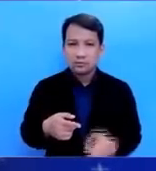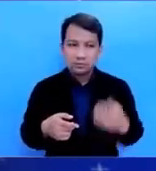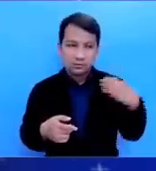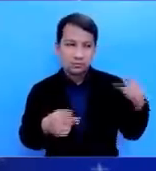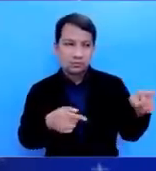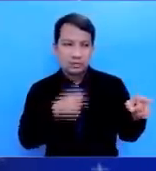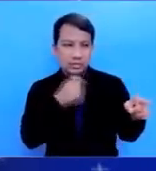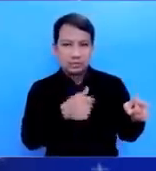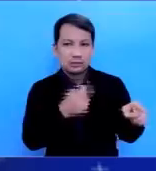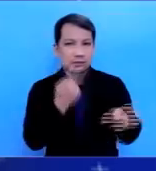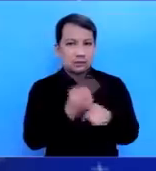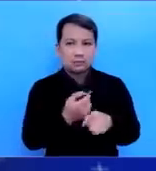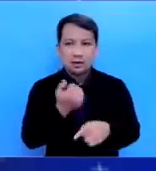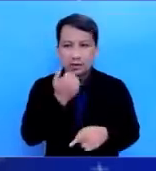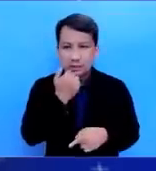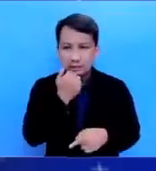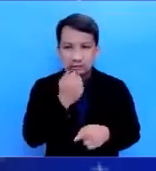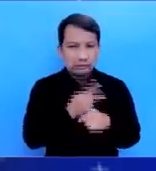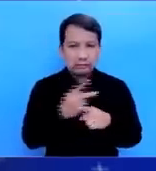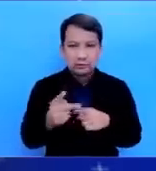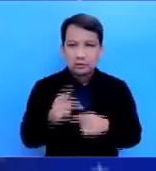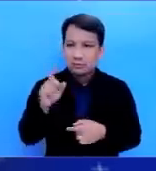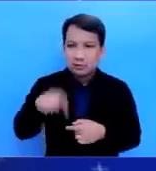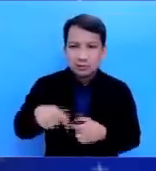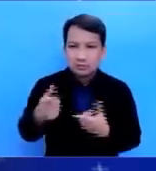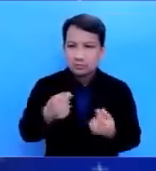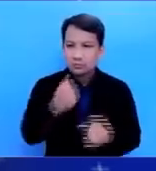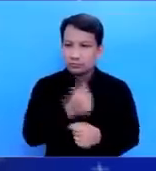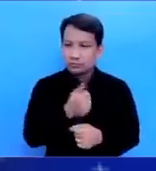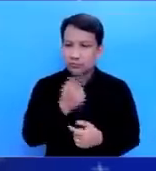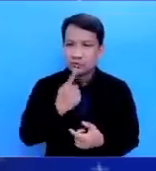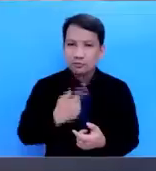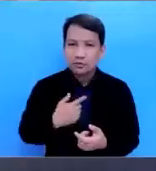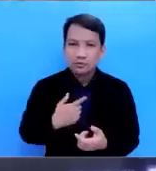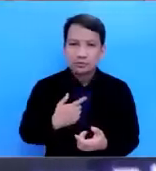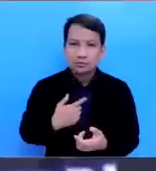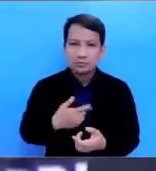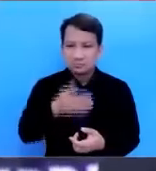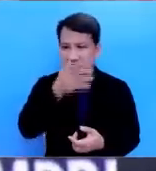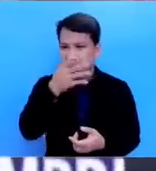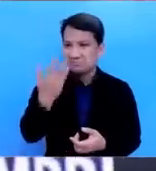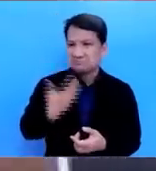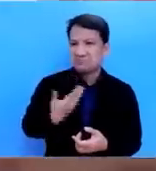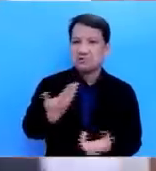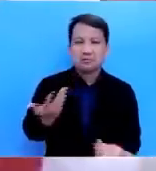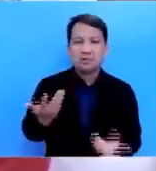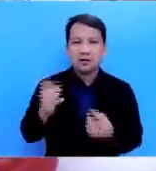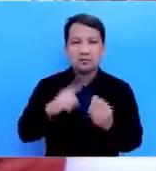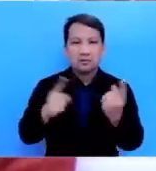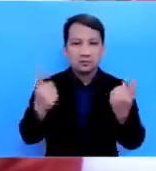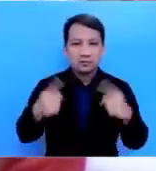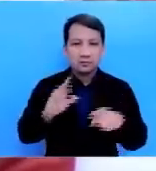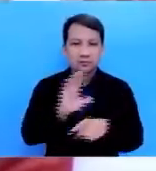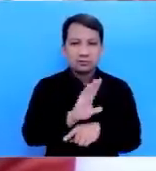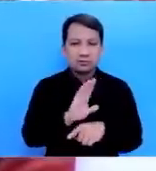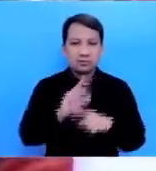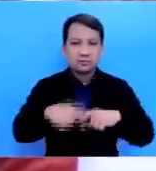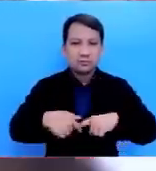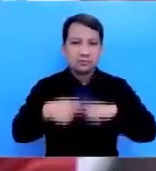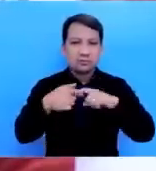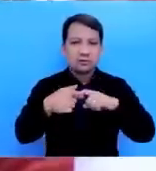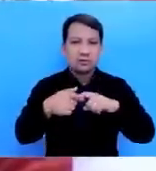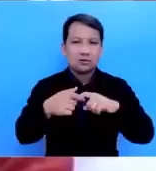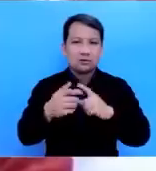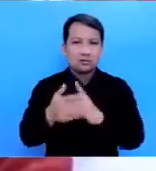proper yun, hindi na professional na gawain yung ginawa sa akin. Hindi pa ako pinansin. Dahil sa insidente, napilitang mag-quarantine